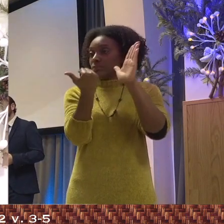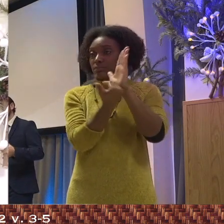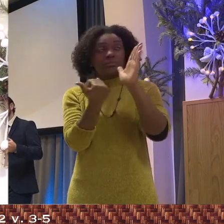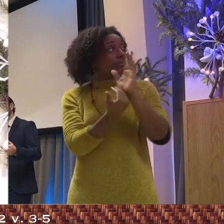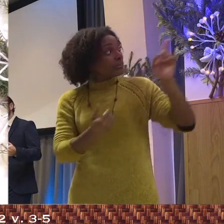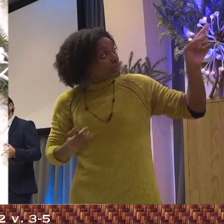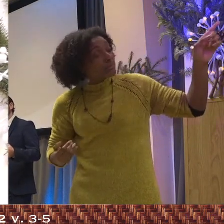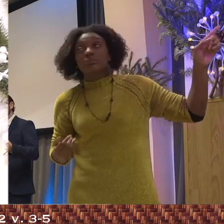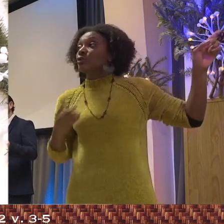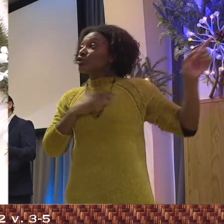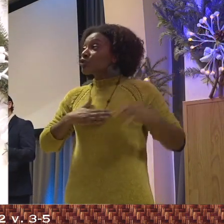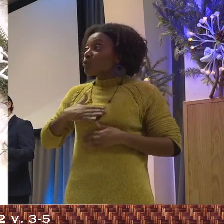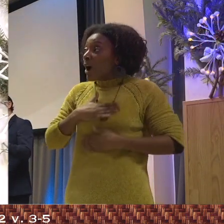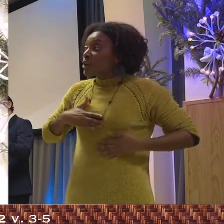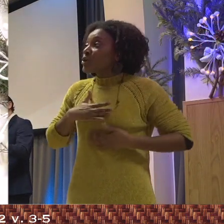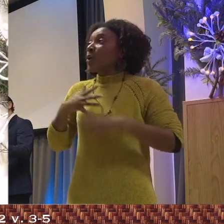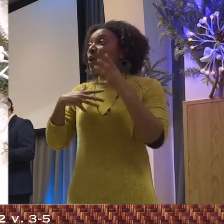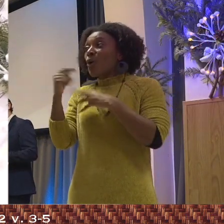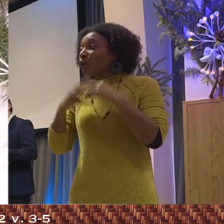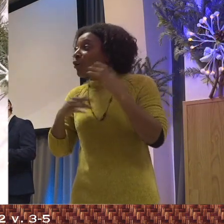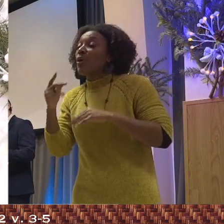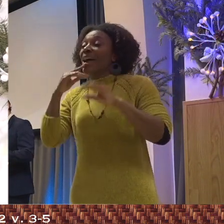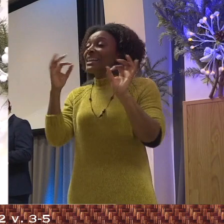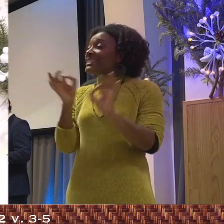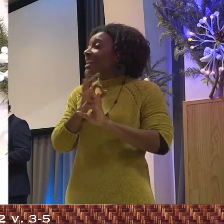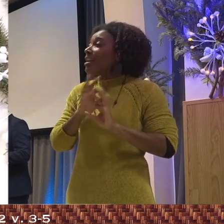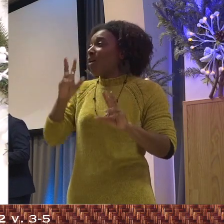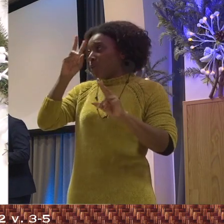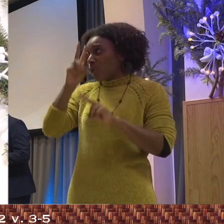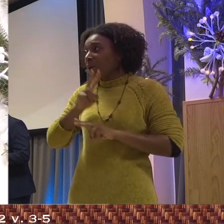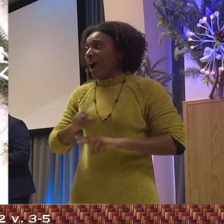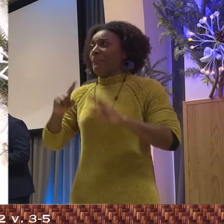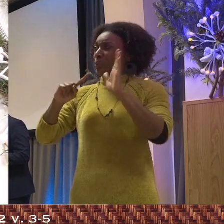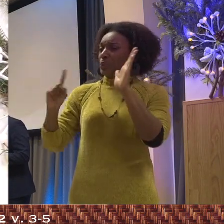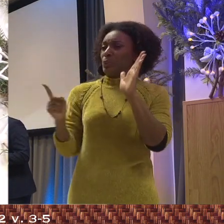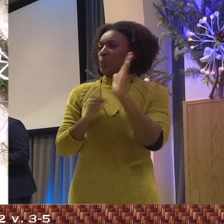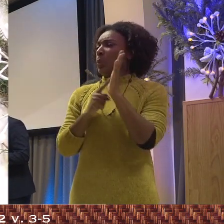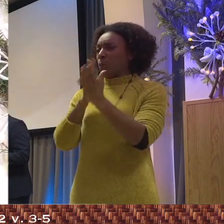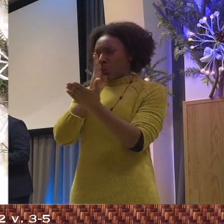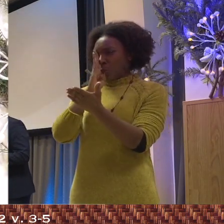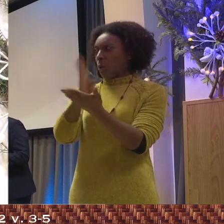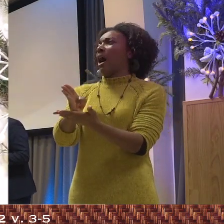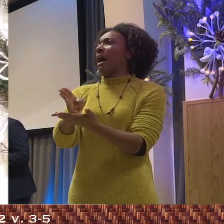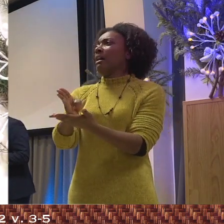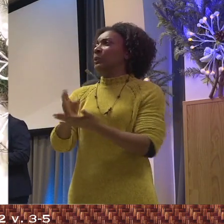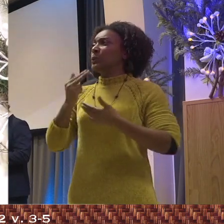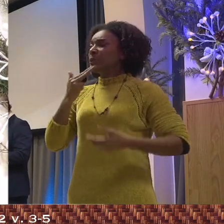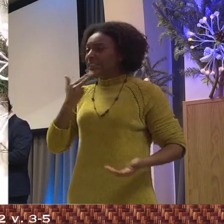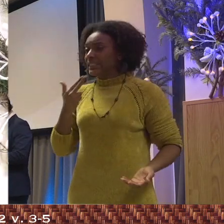plaisant, joyeux, heureux, excellent, distingué, honorable et droit.